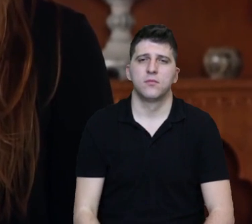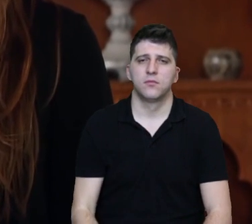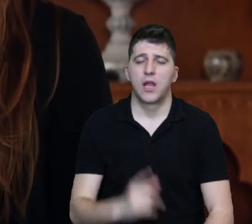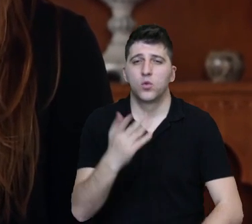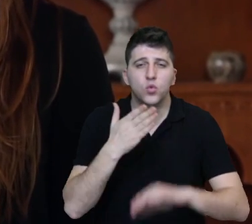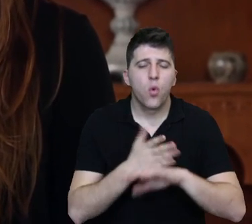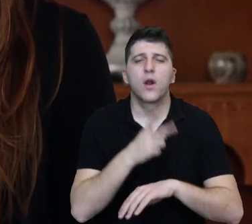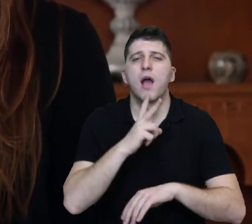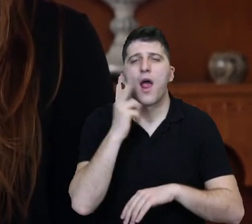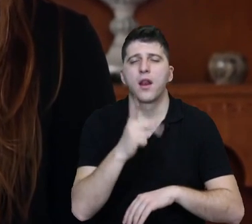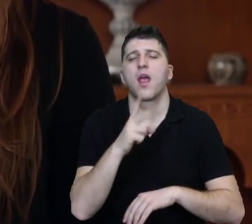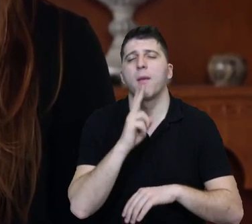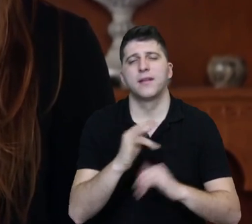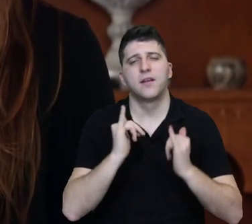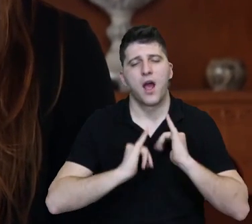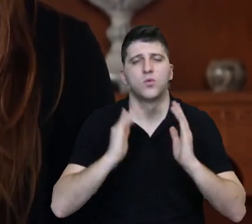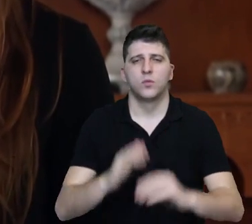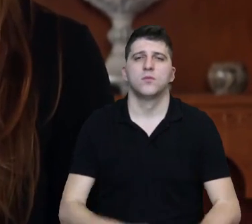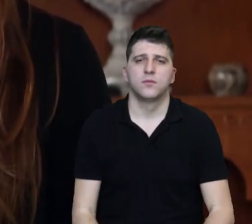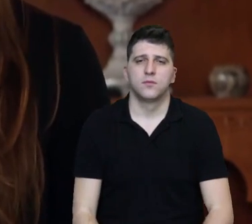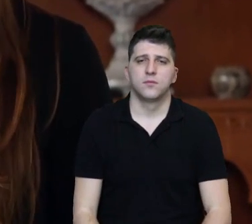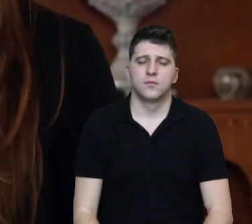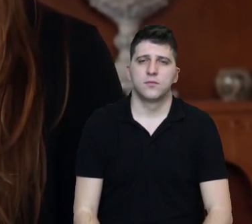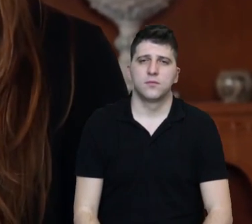doğru kararı verdiğinden emin olabilirsin.